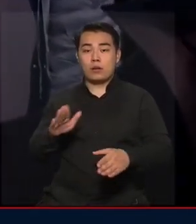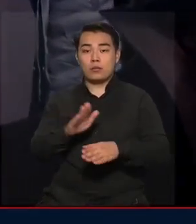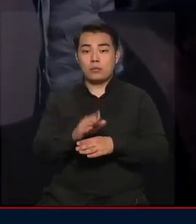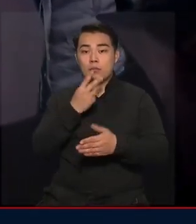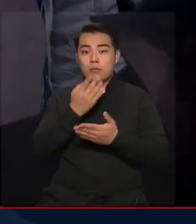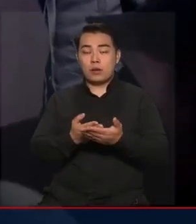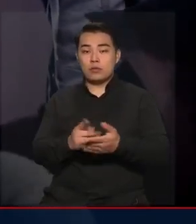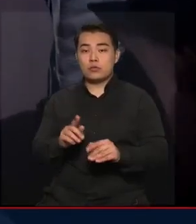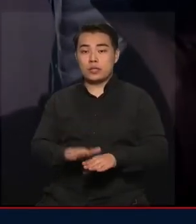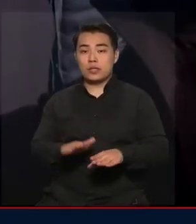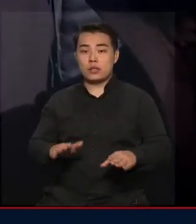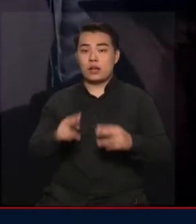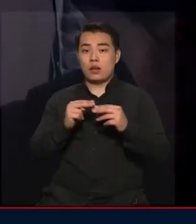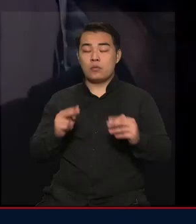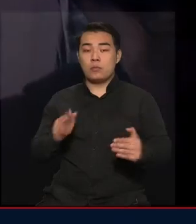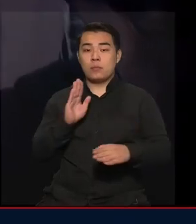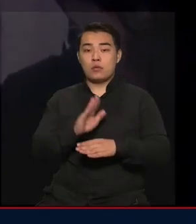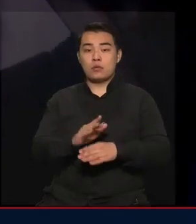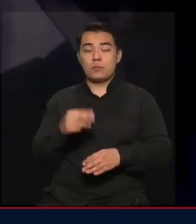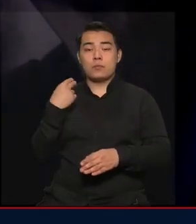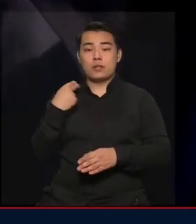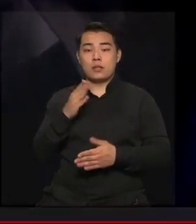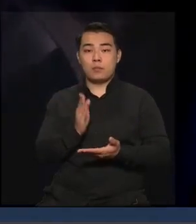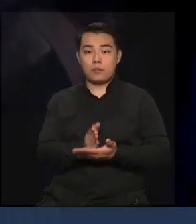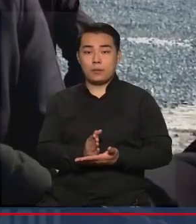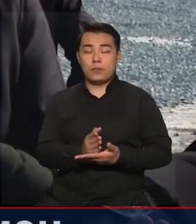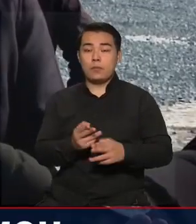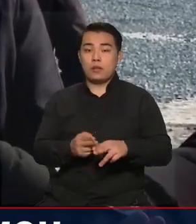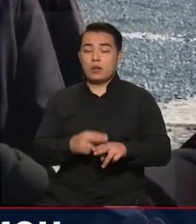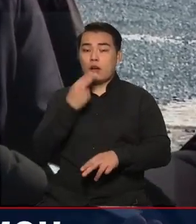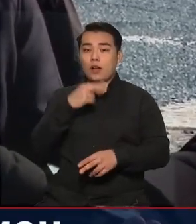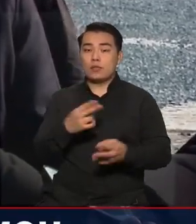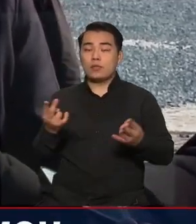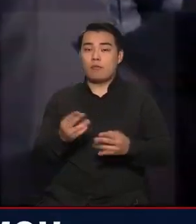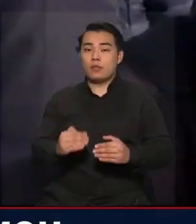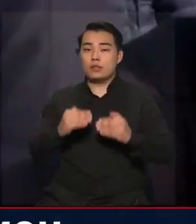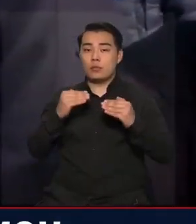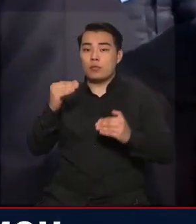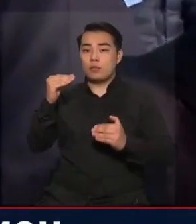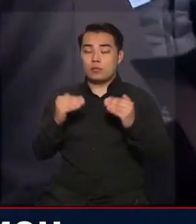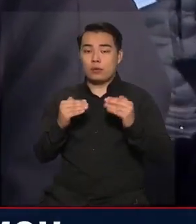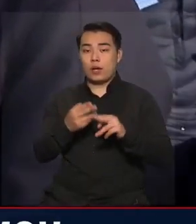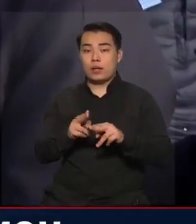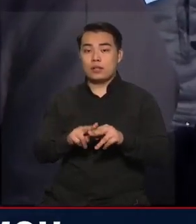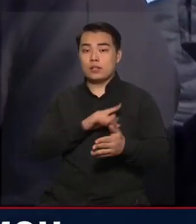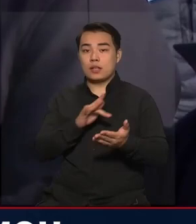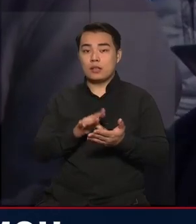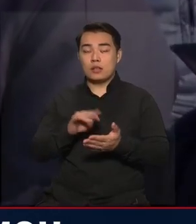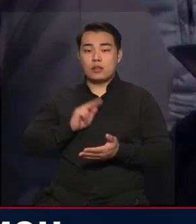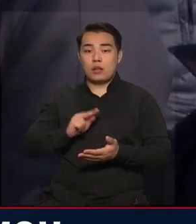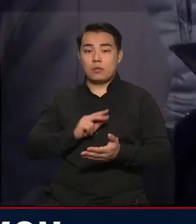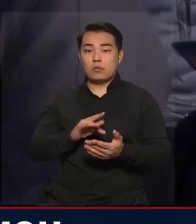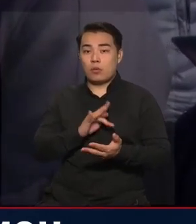Дворец детского творчества строится по прямому поручению главы государства. Качество должно быть на высоком уровне. Данные центры служат